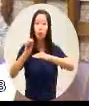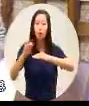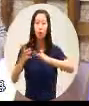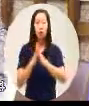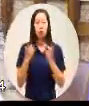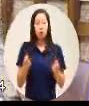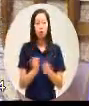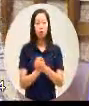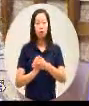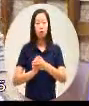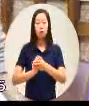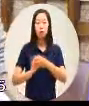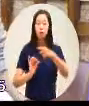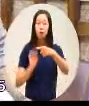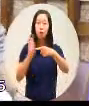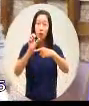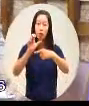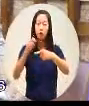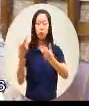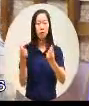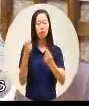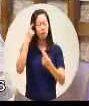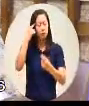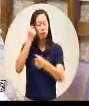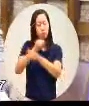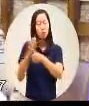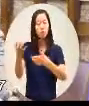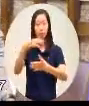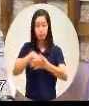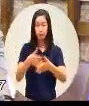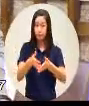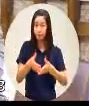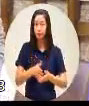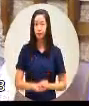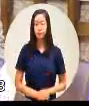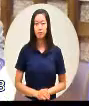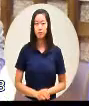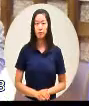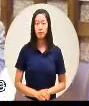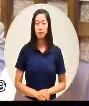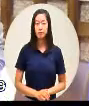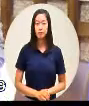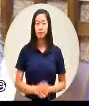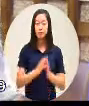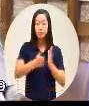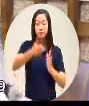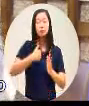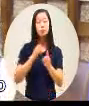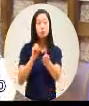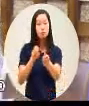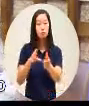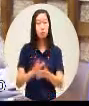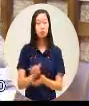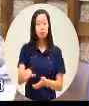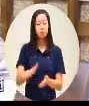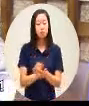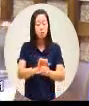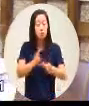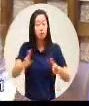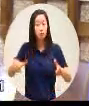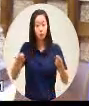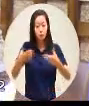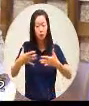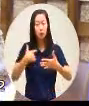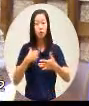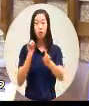的 35% 我们应该也考量。那我是觉得要放在哪里呢？局长，就是多元的部分